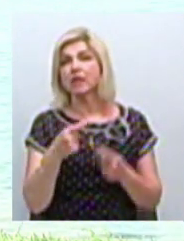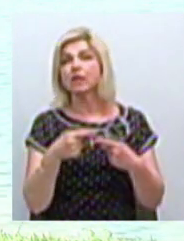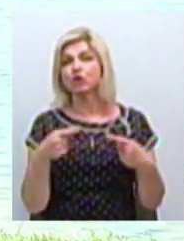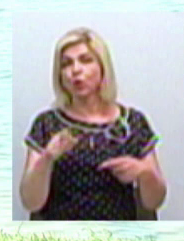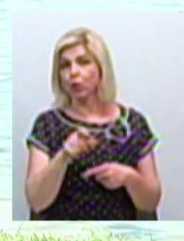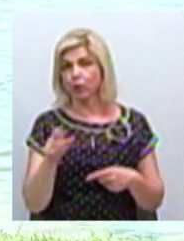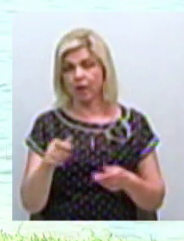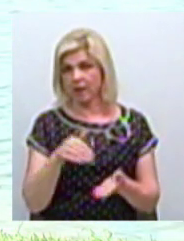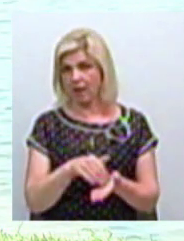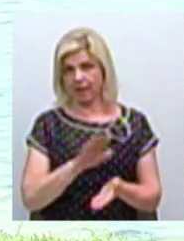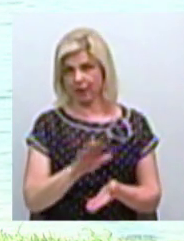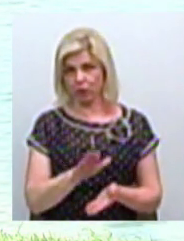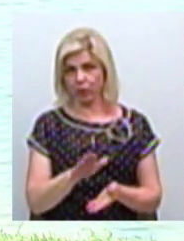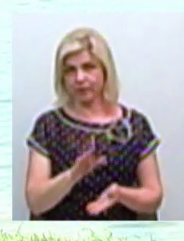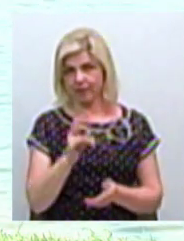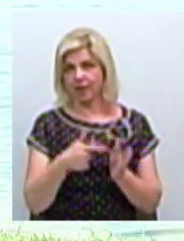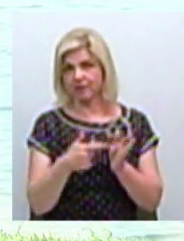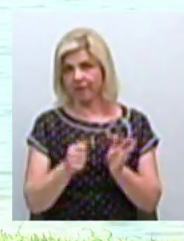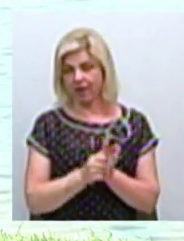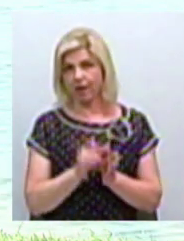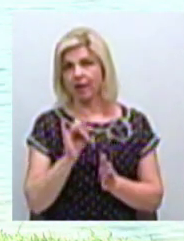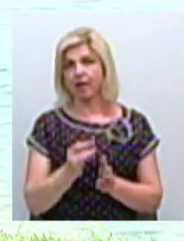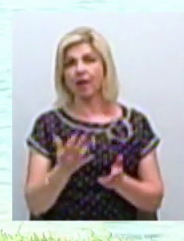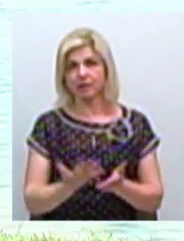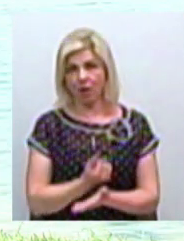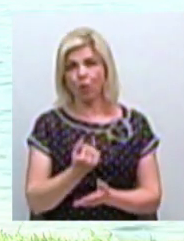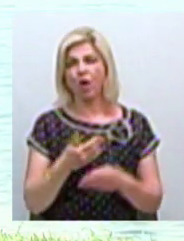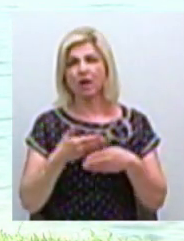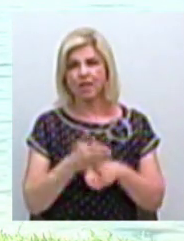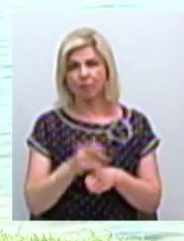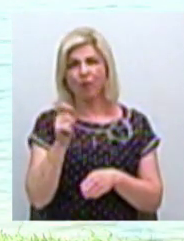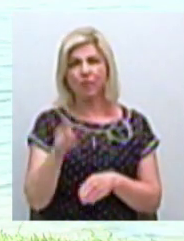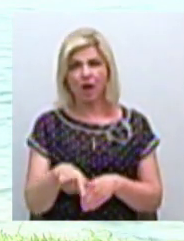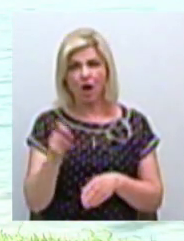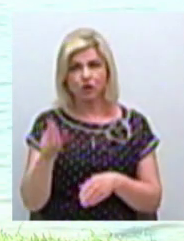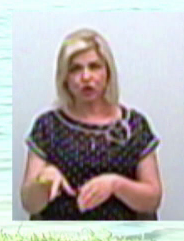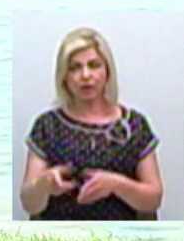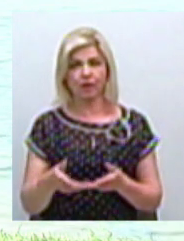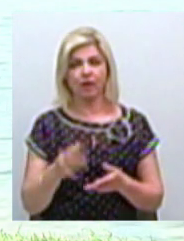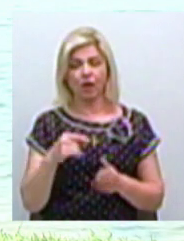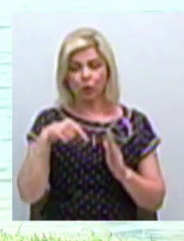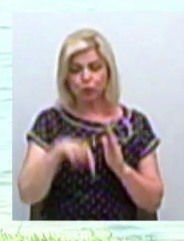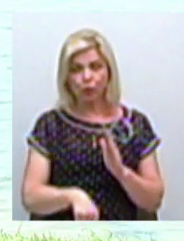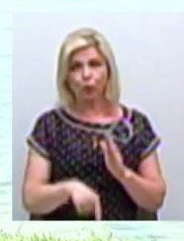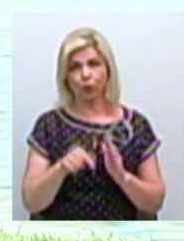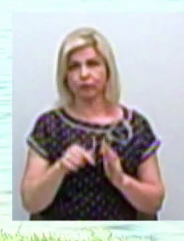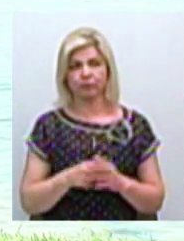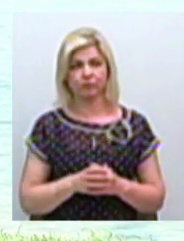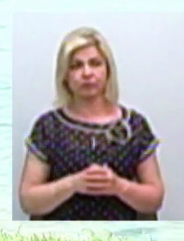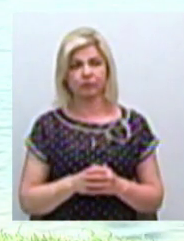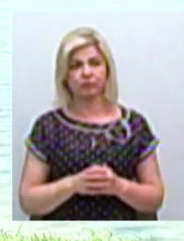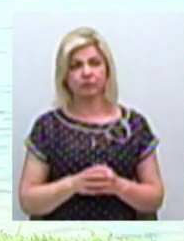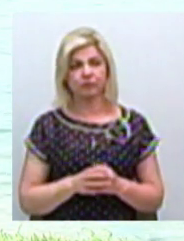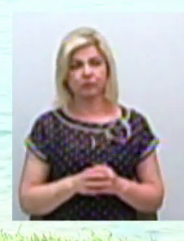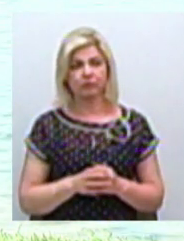натикнувся на нього. Та ще знаходив розбиті пляшки і дно тут, ну,